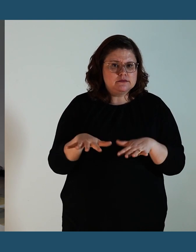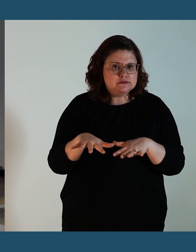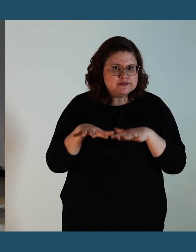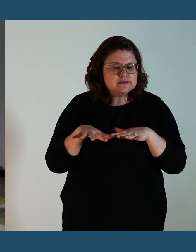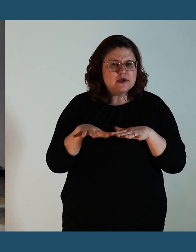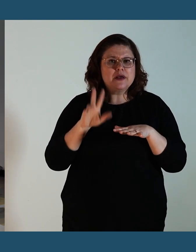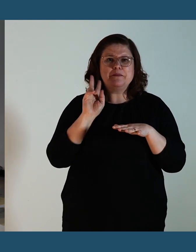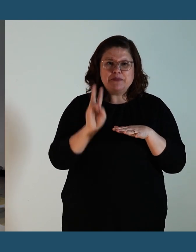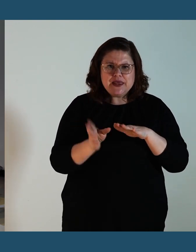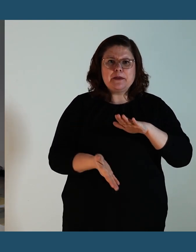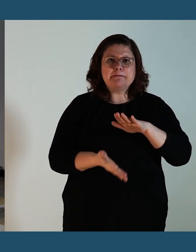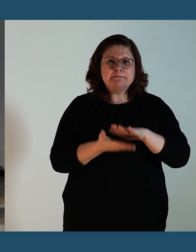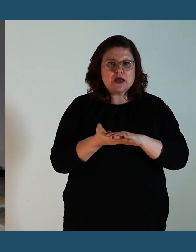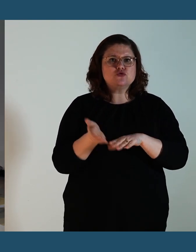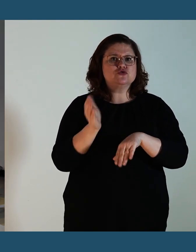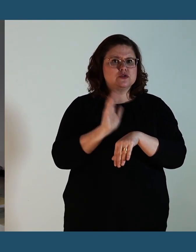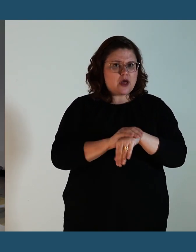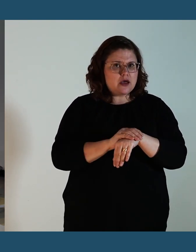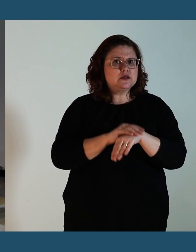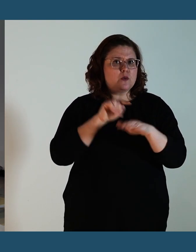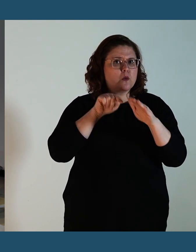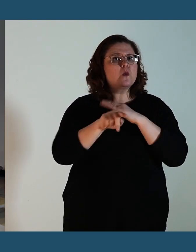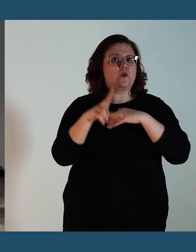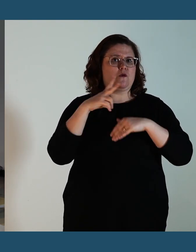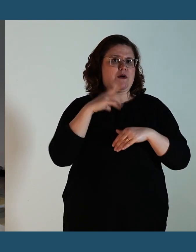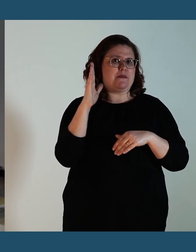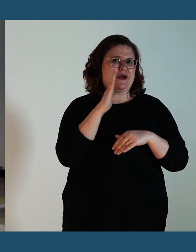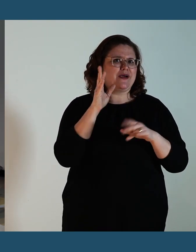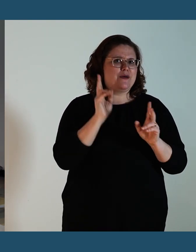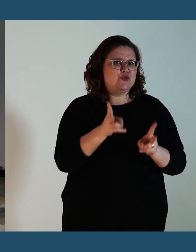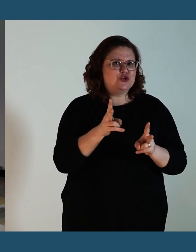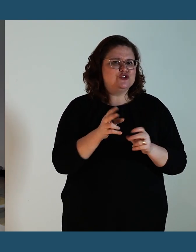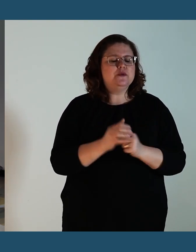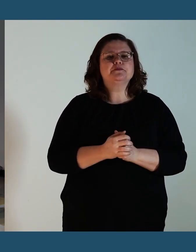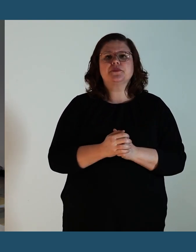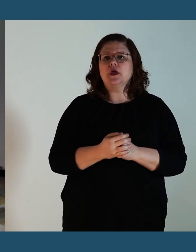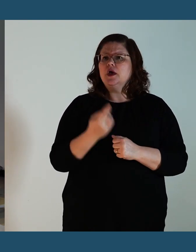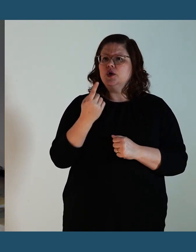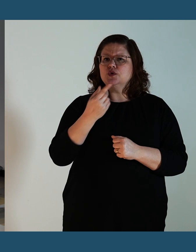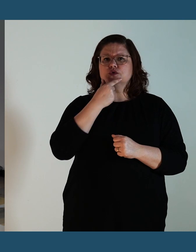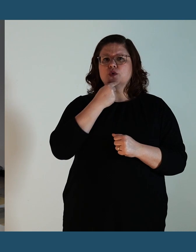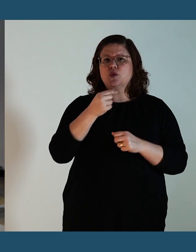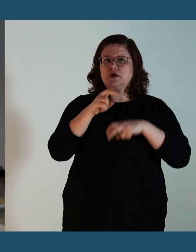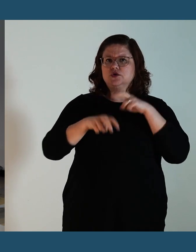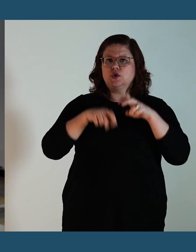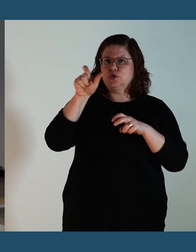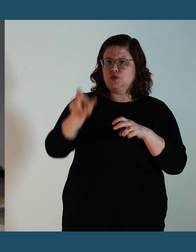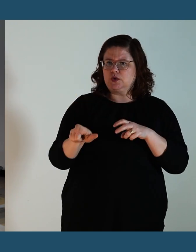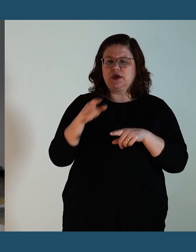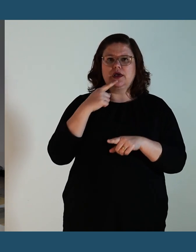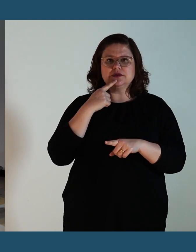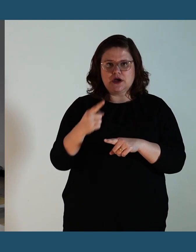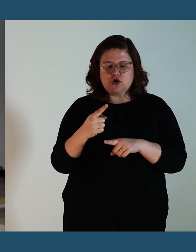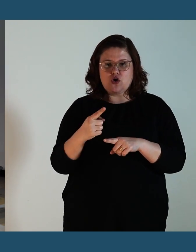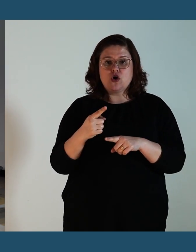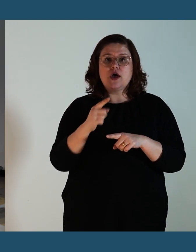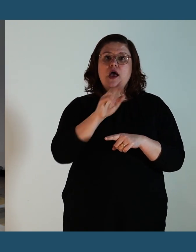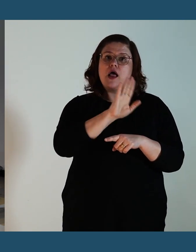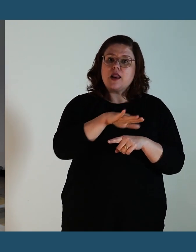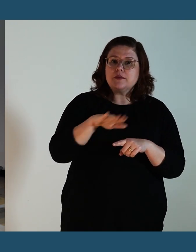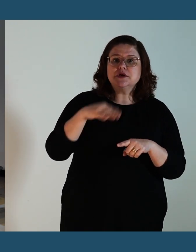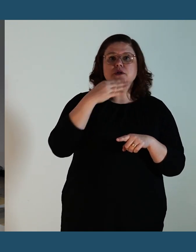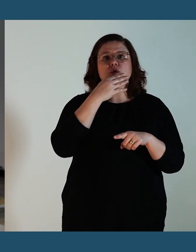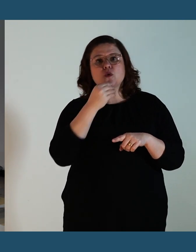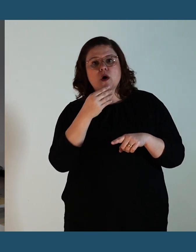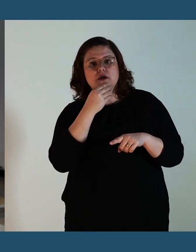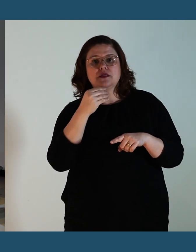ihan sellaisia perustaitoja sinne vapaa-ajalle, mutta mä muistan, oli hätkähdyttävää, kun yksi nuorisotutkija sanoi, että se määrä, mitä lapset ja nuoret